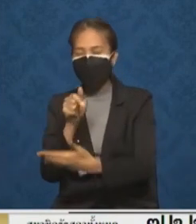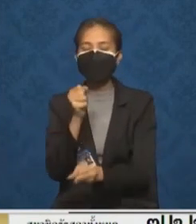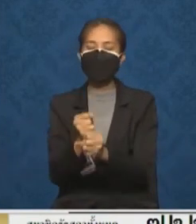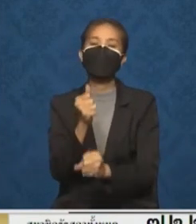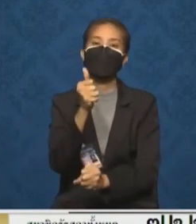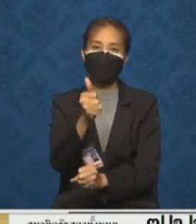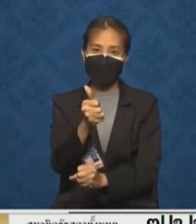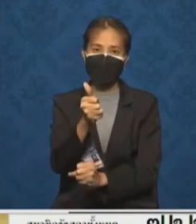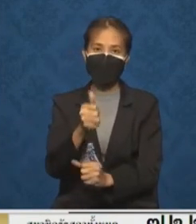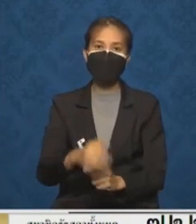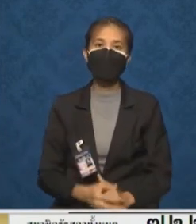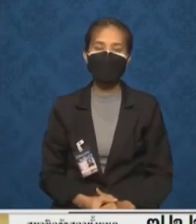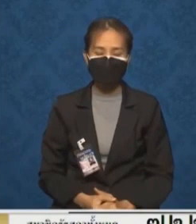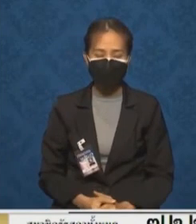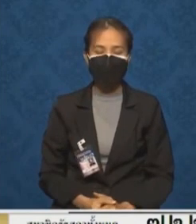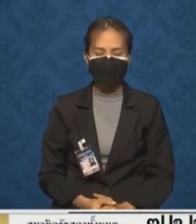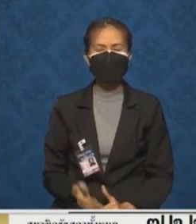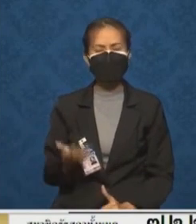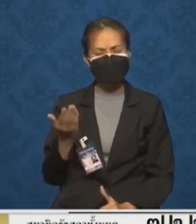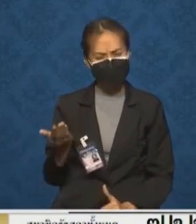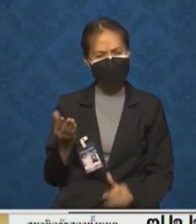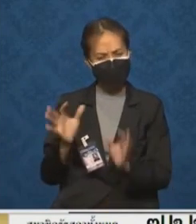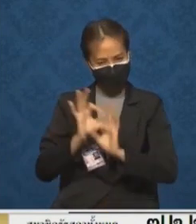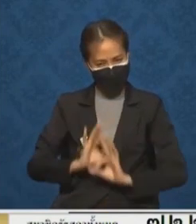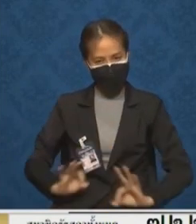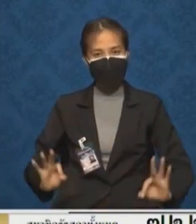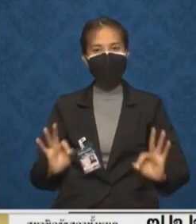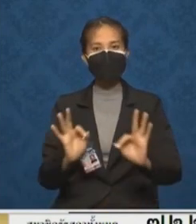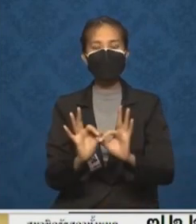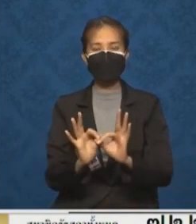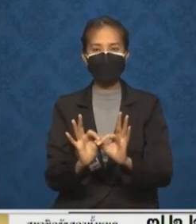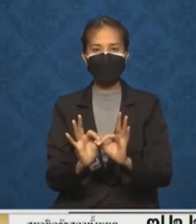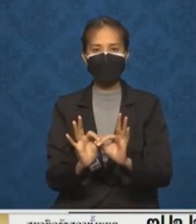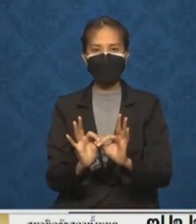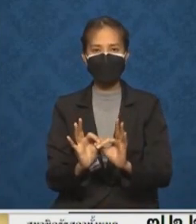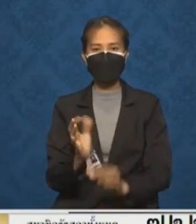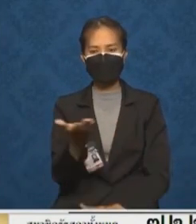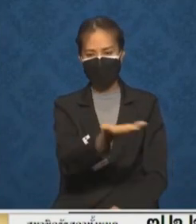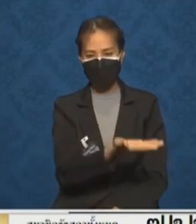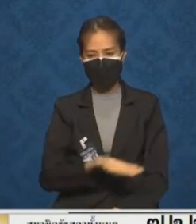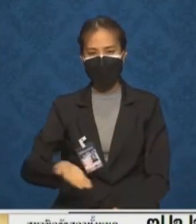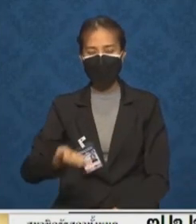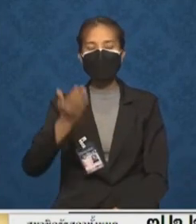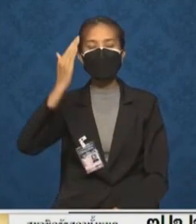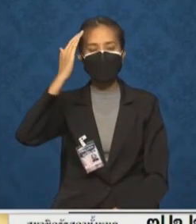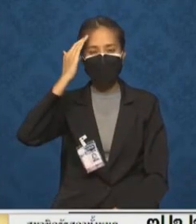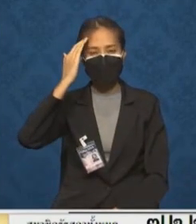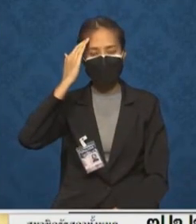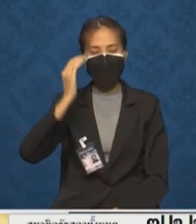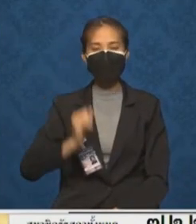มคิดว่านั่นน่าจะเป็นสาระสำคัญที่ได้รับทราบกันอยู่ทั่วไปครับ